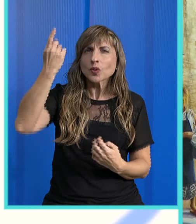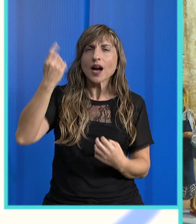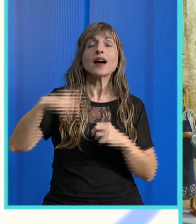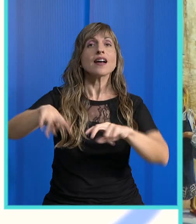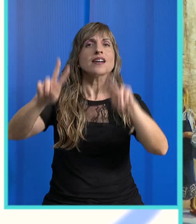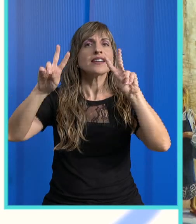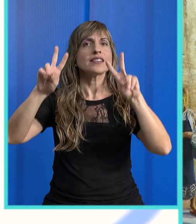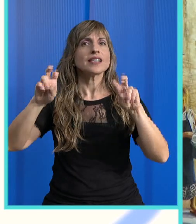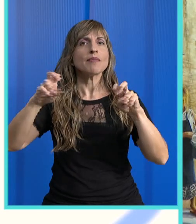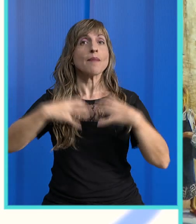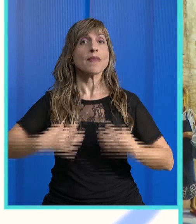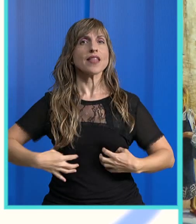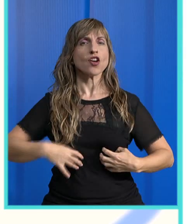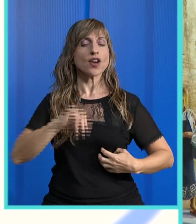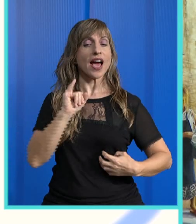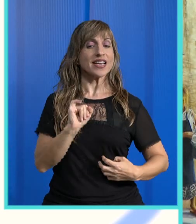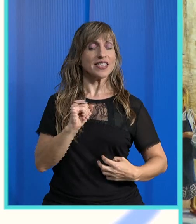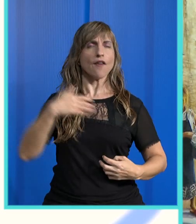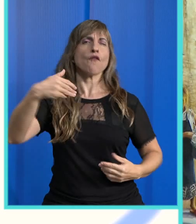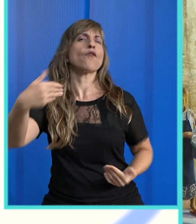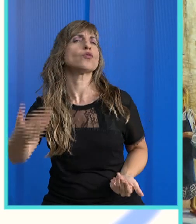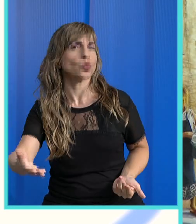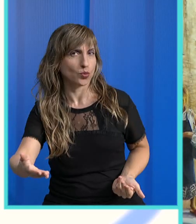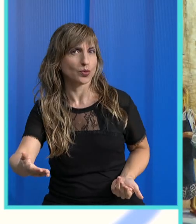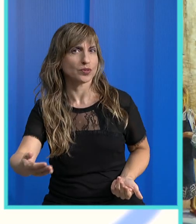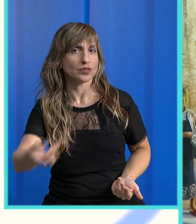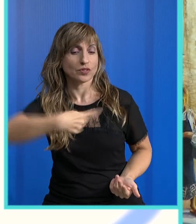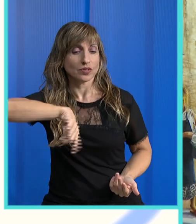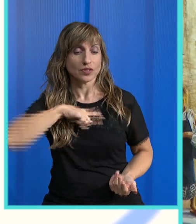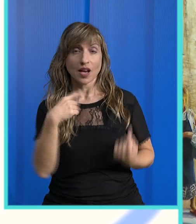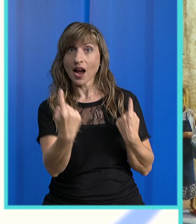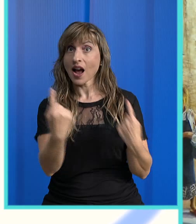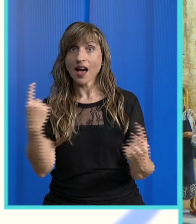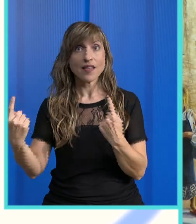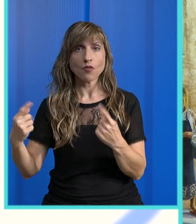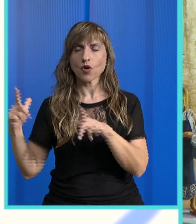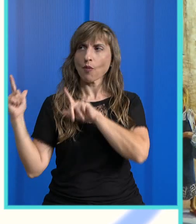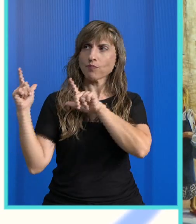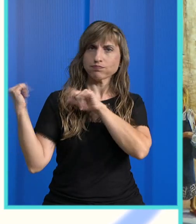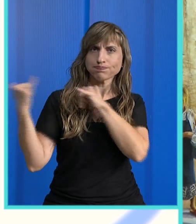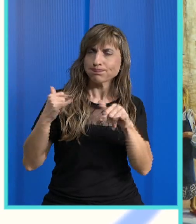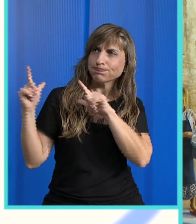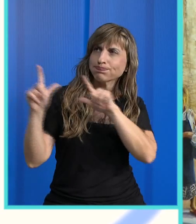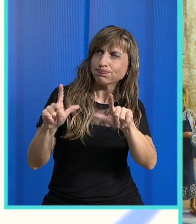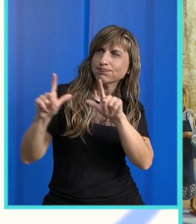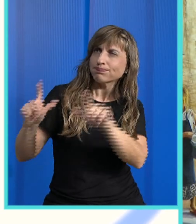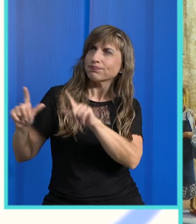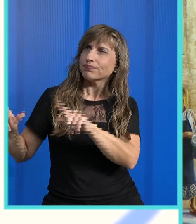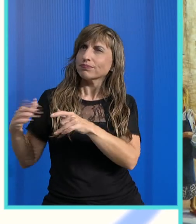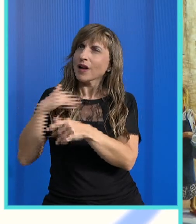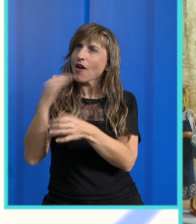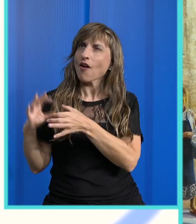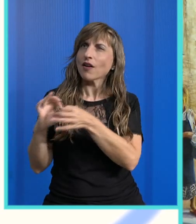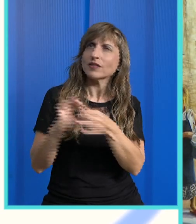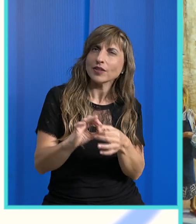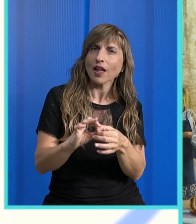Badalona y el futuro. Hemos hecho, cada uno ha traído a su manera algo relacionado pero